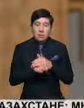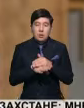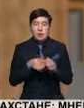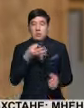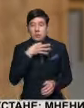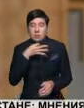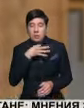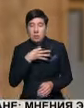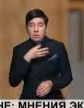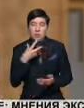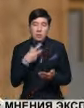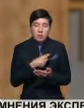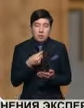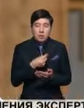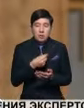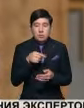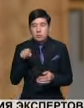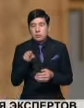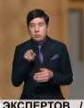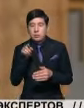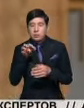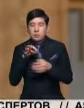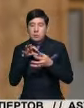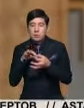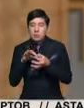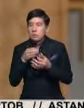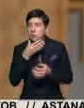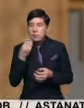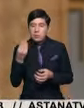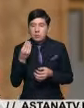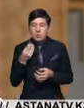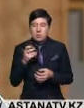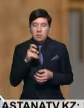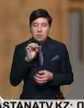лекарств, медикаментов. Мы не зависели ни от какой другой страны.